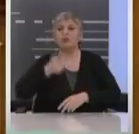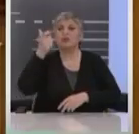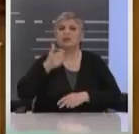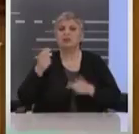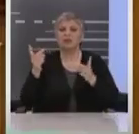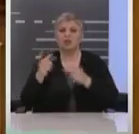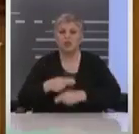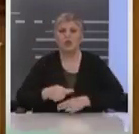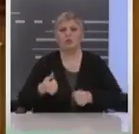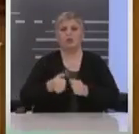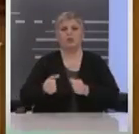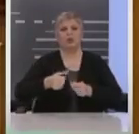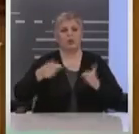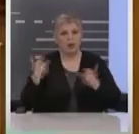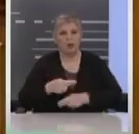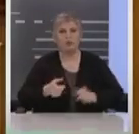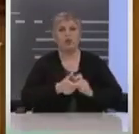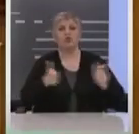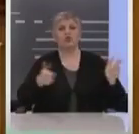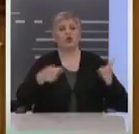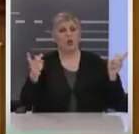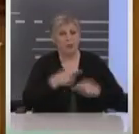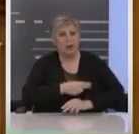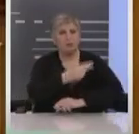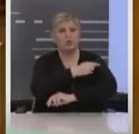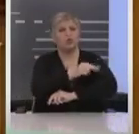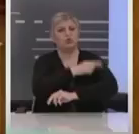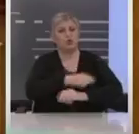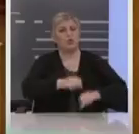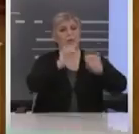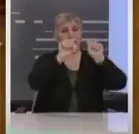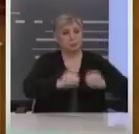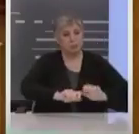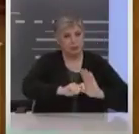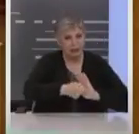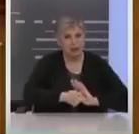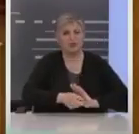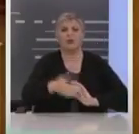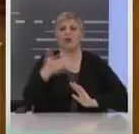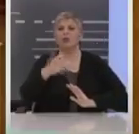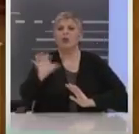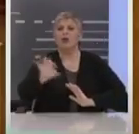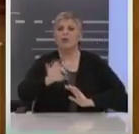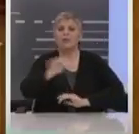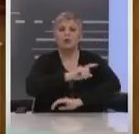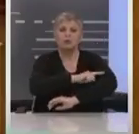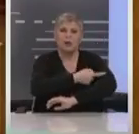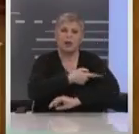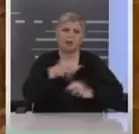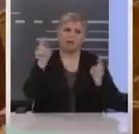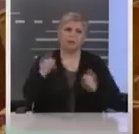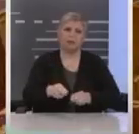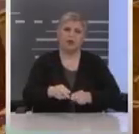στους μισθούς, θα είναι περικοπές στα σχολεία, θα είναι κλείσιμο νοσοκομείων, θα είναι λιγότεροι γιατροί στα δημόσια νοσοκομεία. Αυτή είναι η αλήθεια.